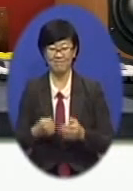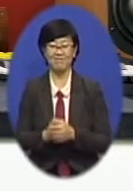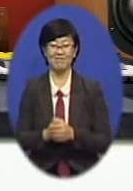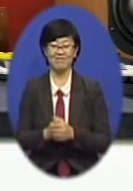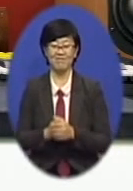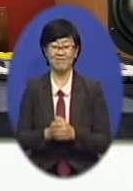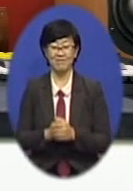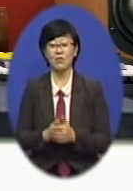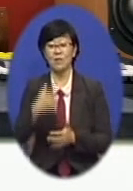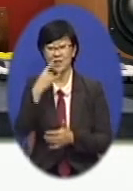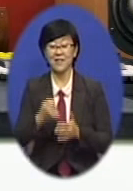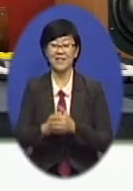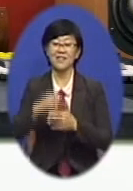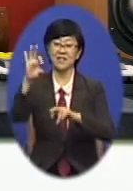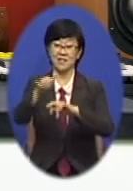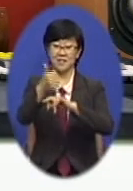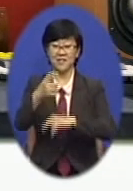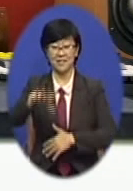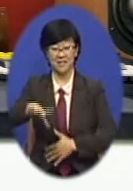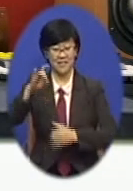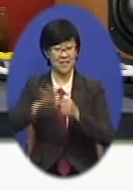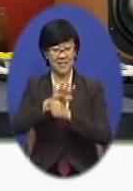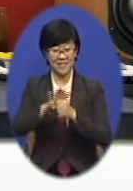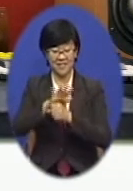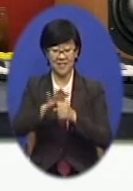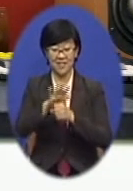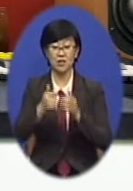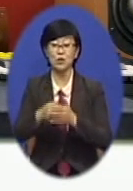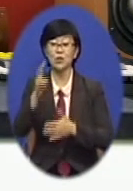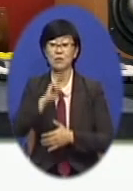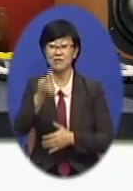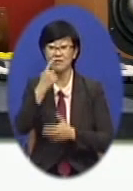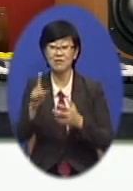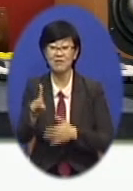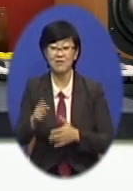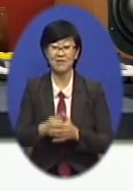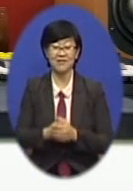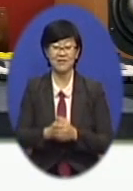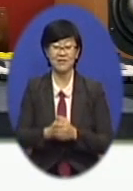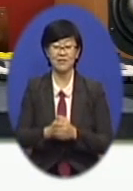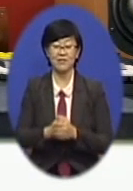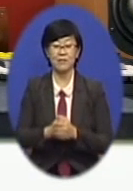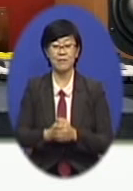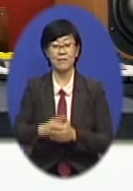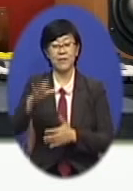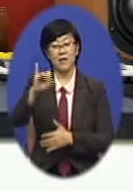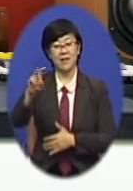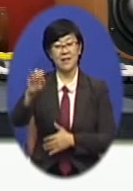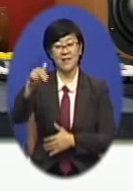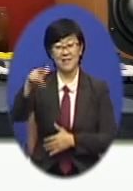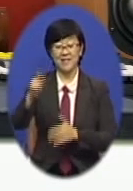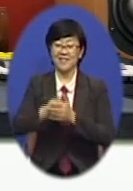예. 아니 어머니 임금님의 첫사랑은 어떻게 배우셨어요? 제가요. 네. 임미자 씨 노래 제가